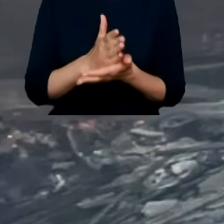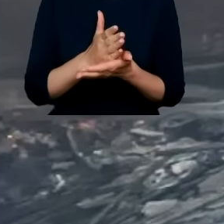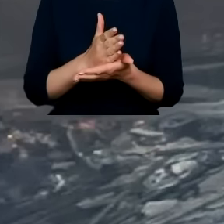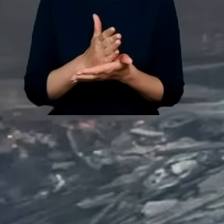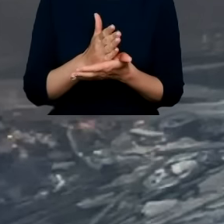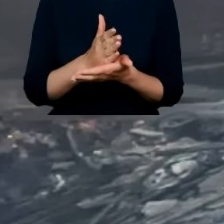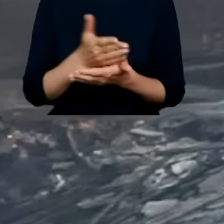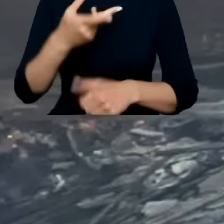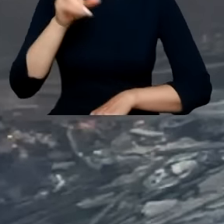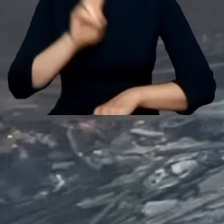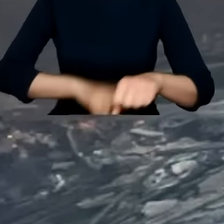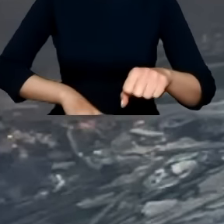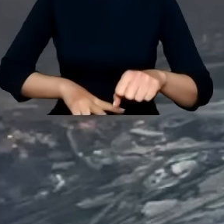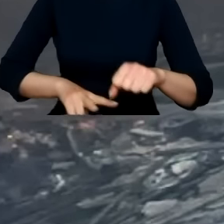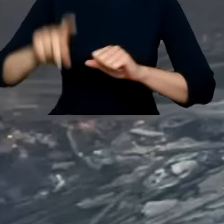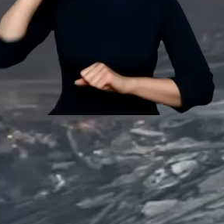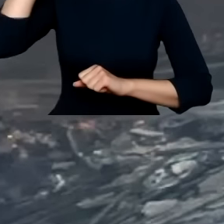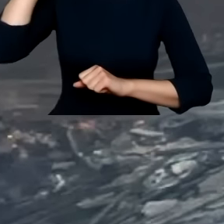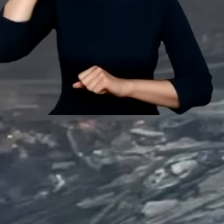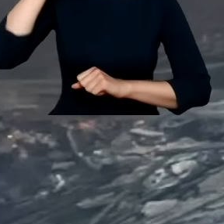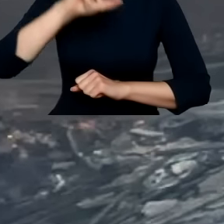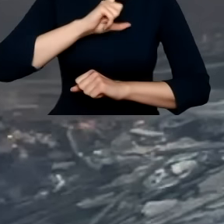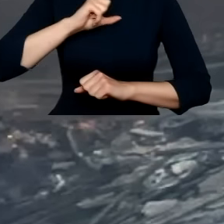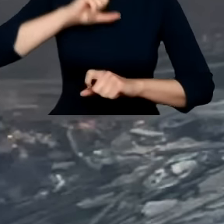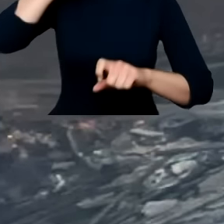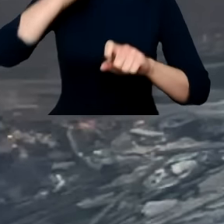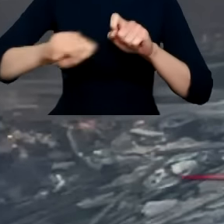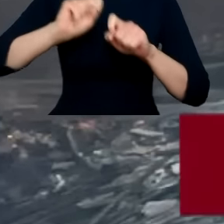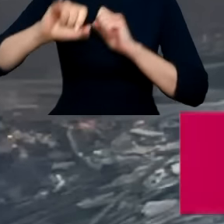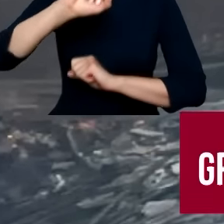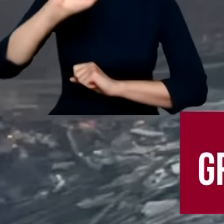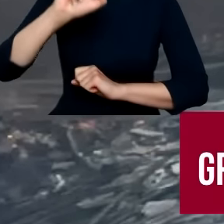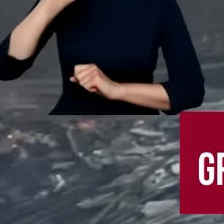policjant centralnego biura śledczego Jacek